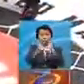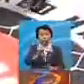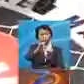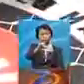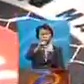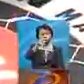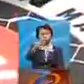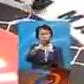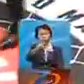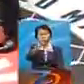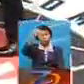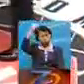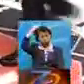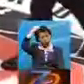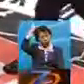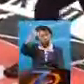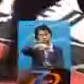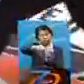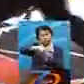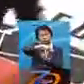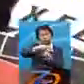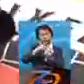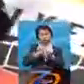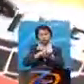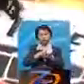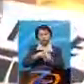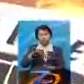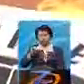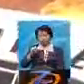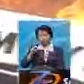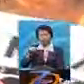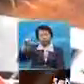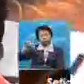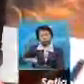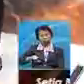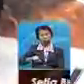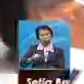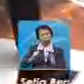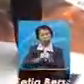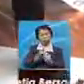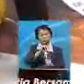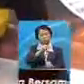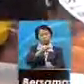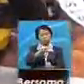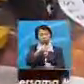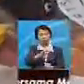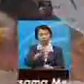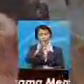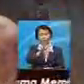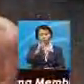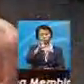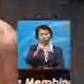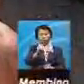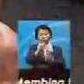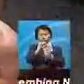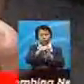pencabarnyain dari Selangor dalam pusingan pertamawas menerusimion selepas 40 saat